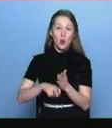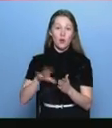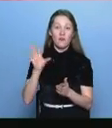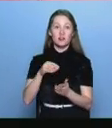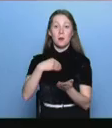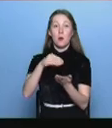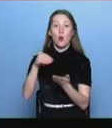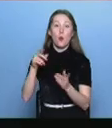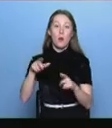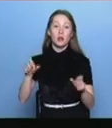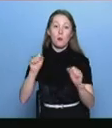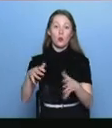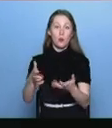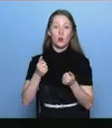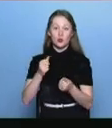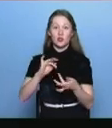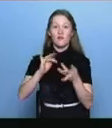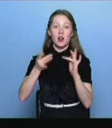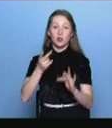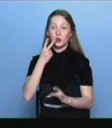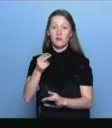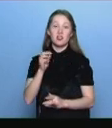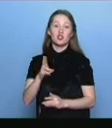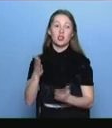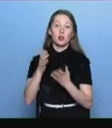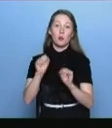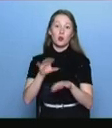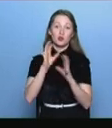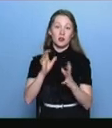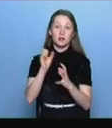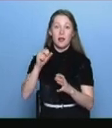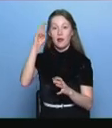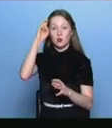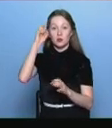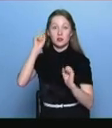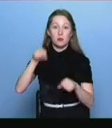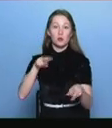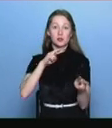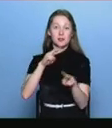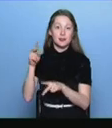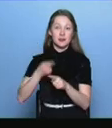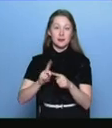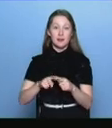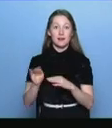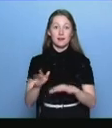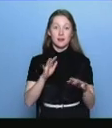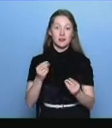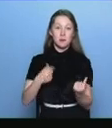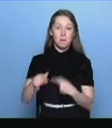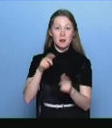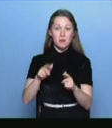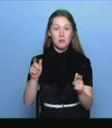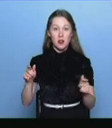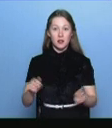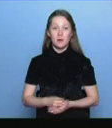смогут получить чек в электронном виде, который можно сохранить. А государство сможет мониторить деятельность предпринимателей. Не нужно ходить в налоговый